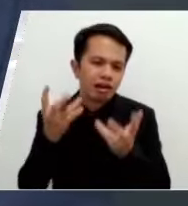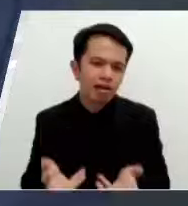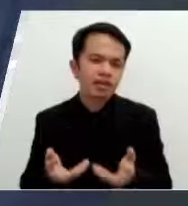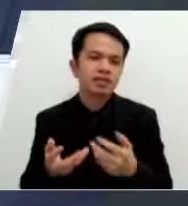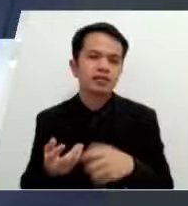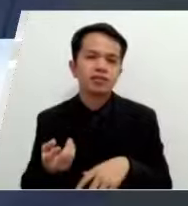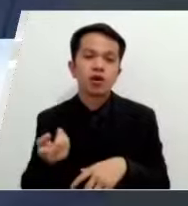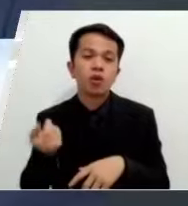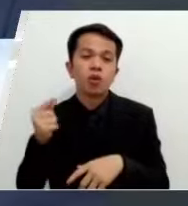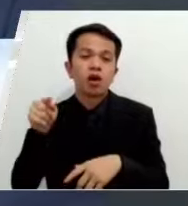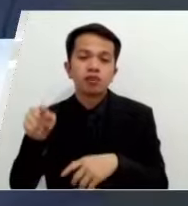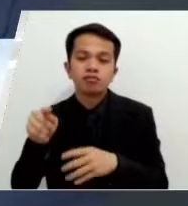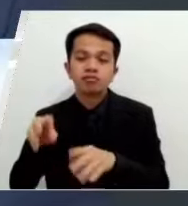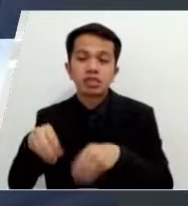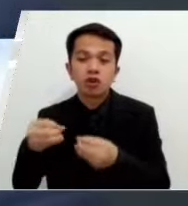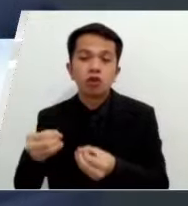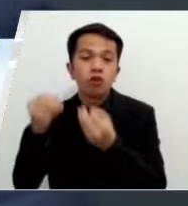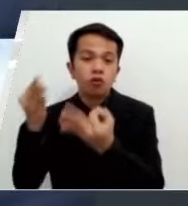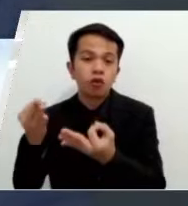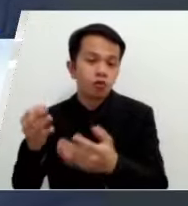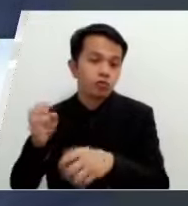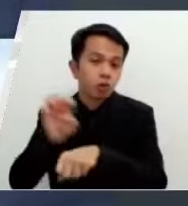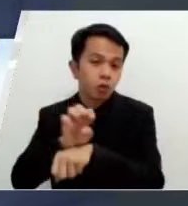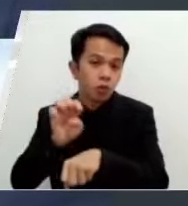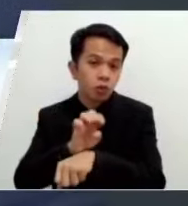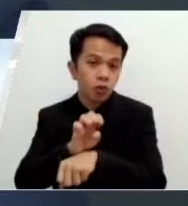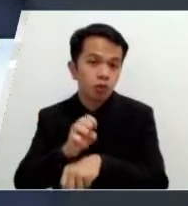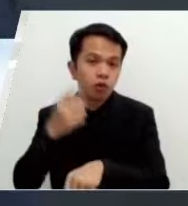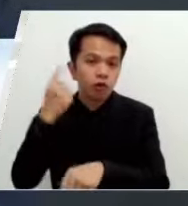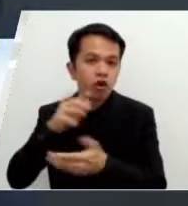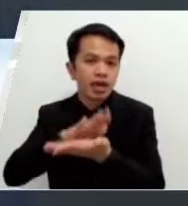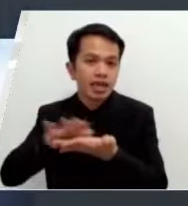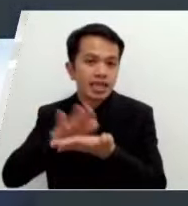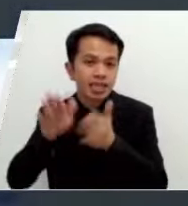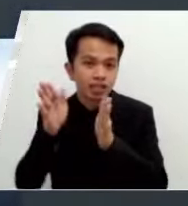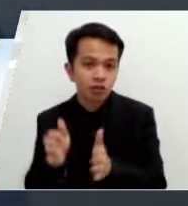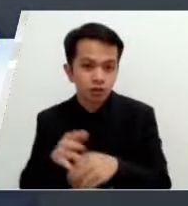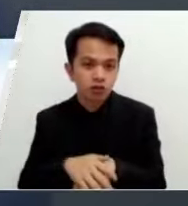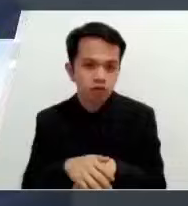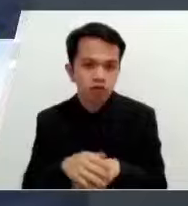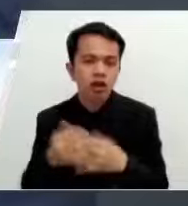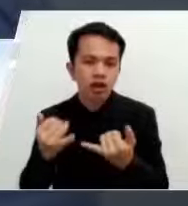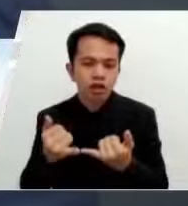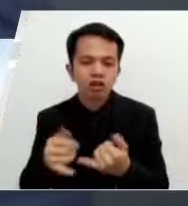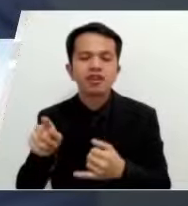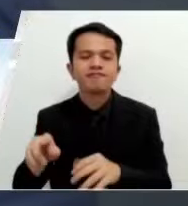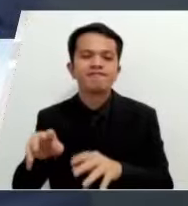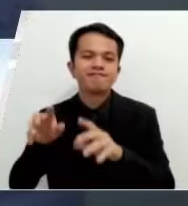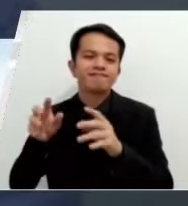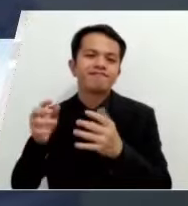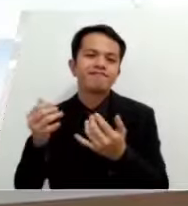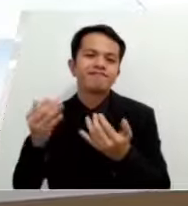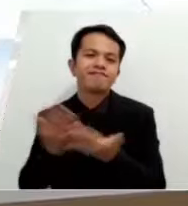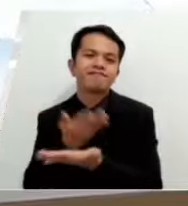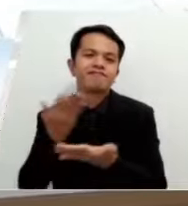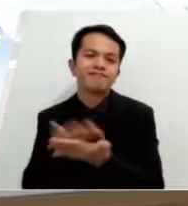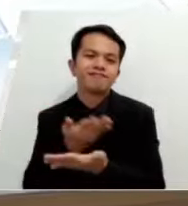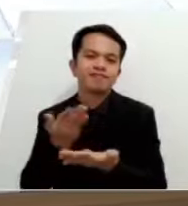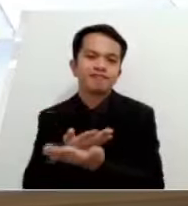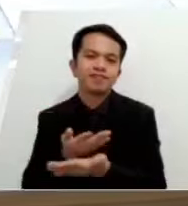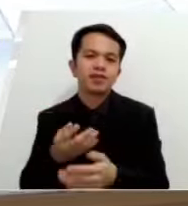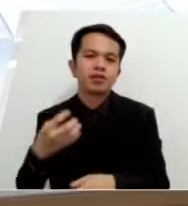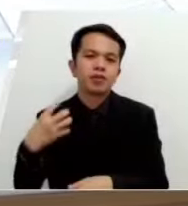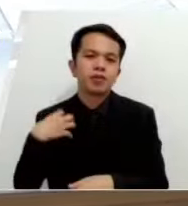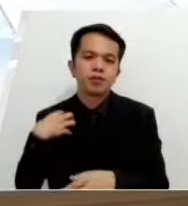nag-offer ng employment as a cleaner. So kaya doon sila nahuli, doon sa panibago nilang employer. Sa